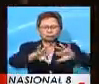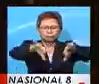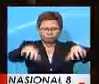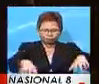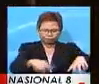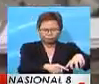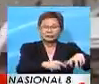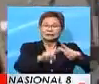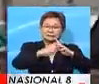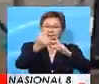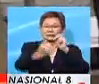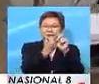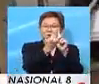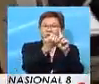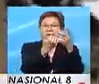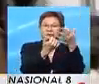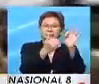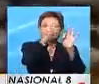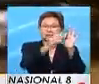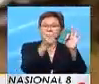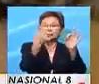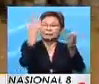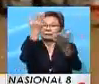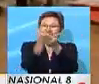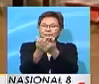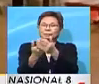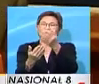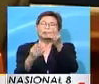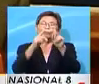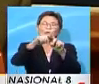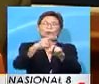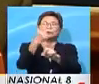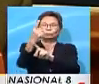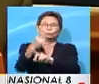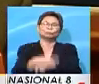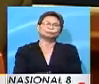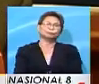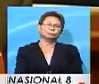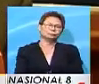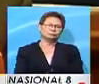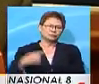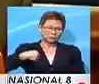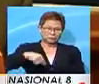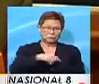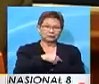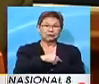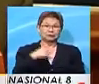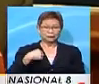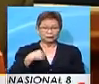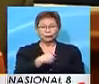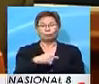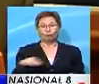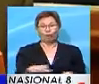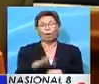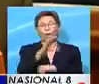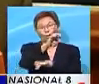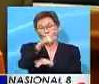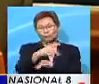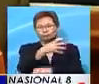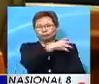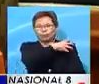fasa bermula 19 disember lalu sehingga Januari depan kita dalam menjalankan operasi